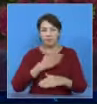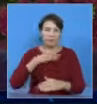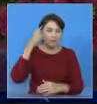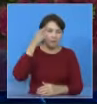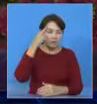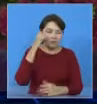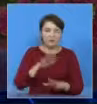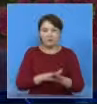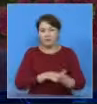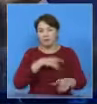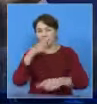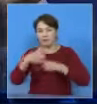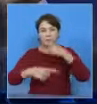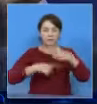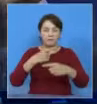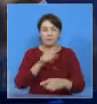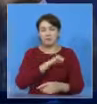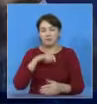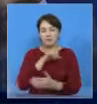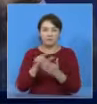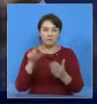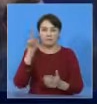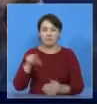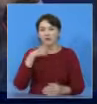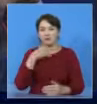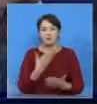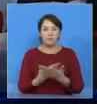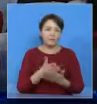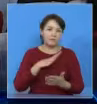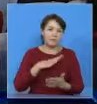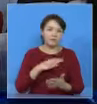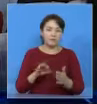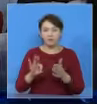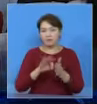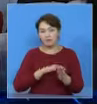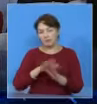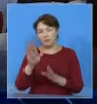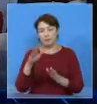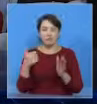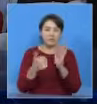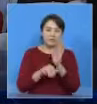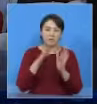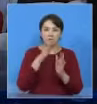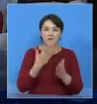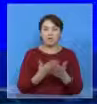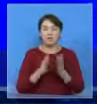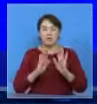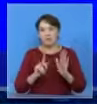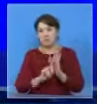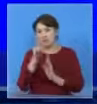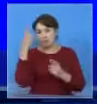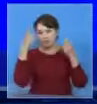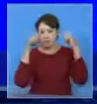на долгие годы сама поэтессы говорит что несмотря на то что ей скоро исполнится 60-лет это лишь начало ее